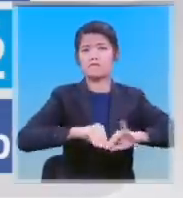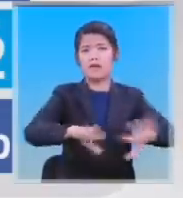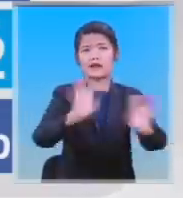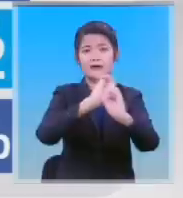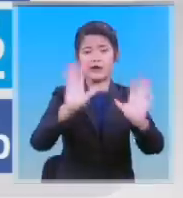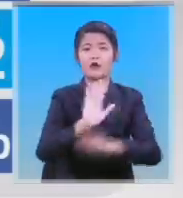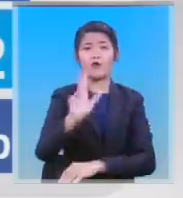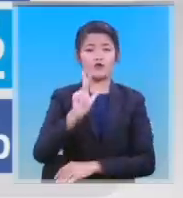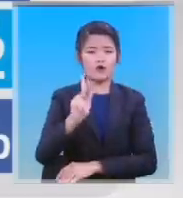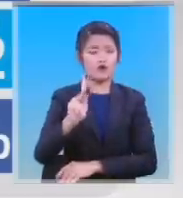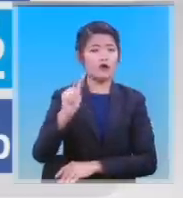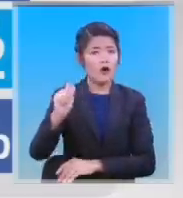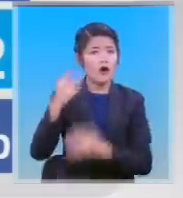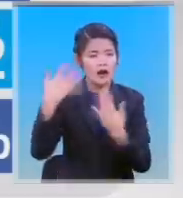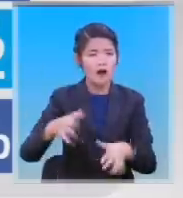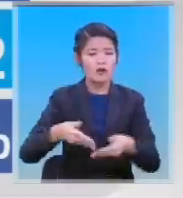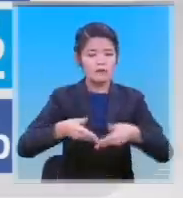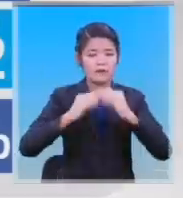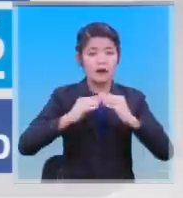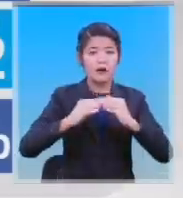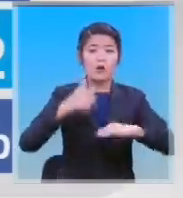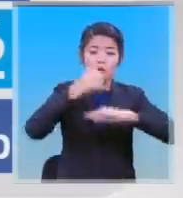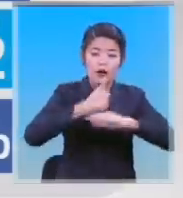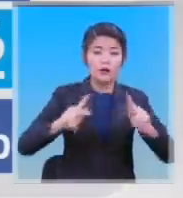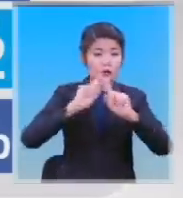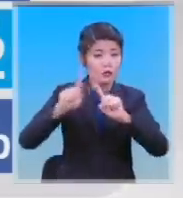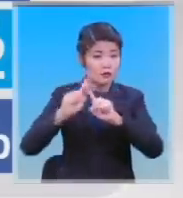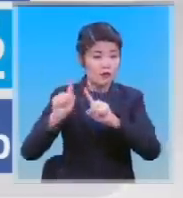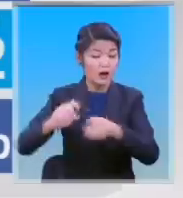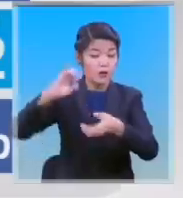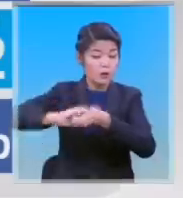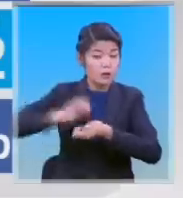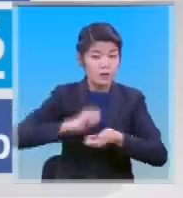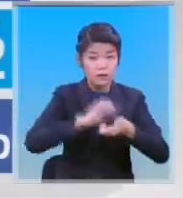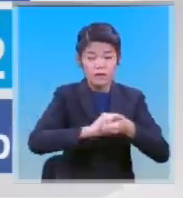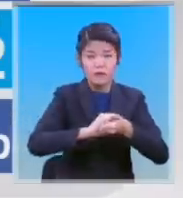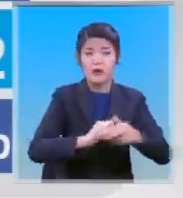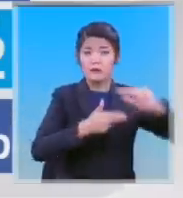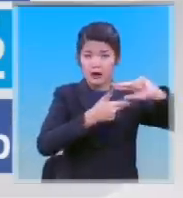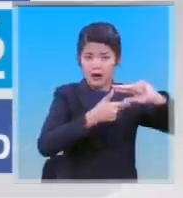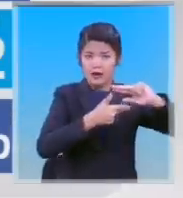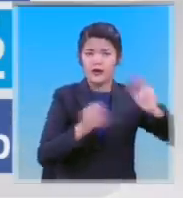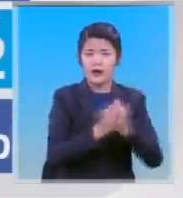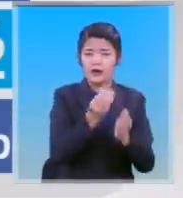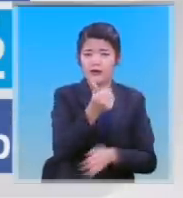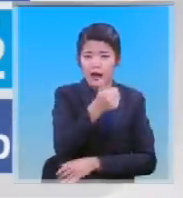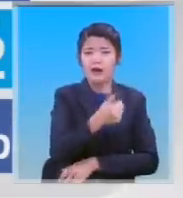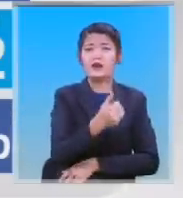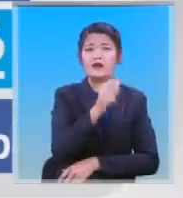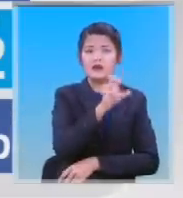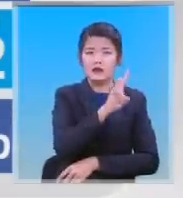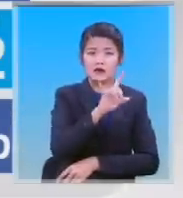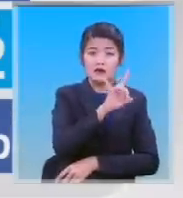ก่อนที่จะมีการจัดตั้งจัดขั้วรัฐบาลเนี่ยนะคะพลังประชารัฐเนี่ยมี116ที่นั่งภูมิใจไท